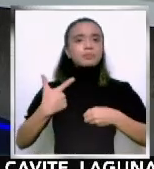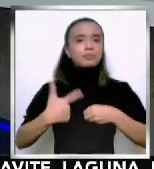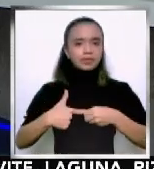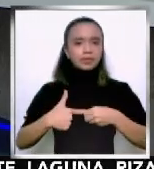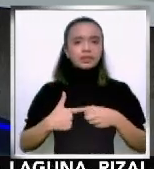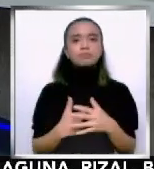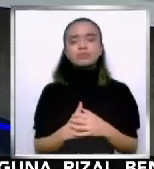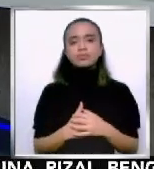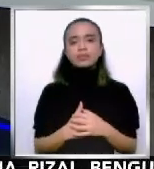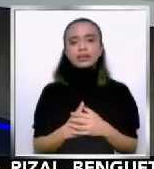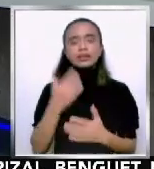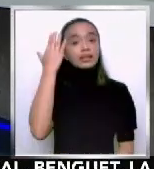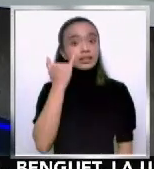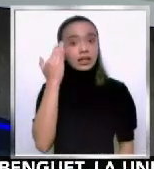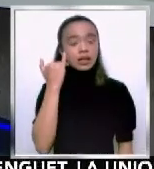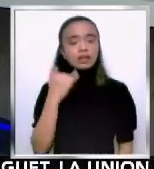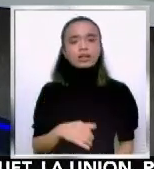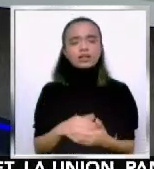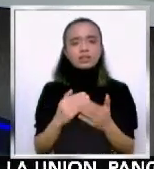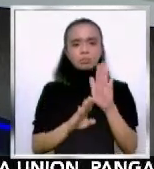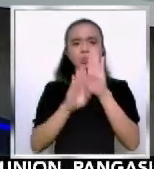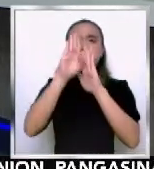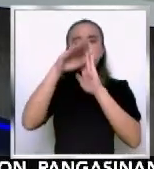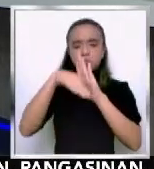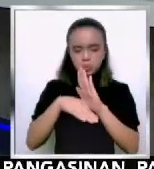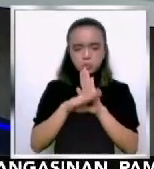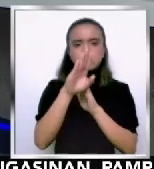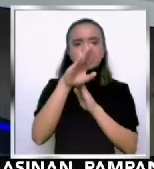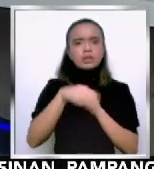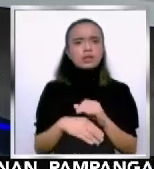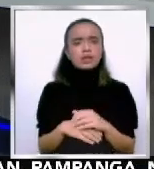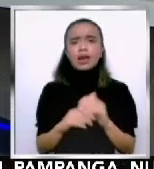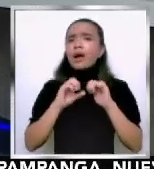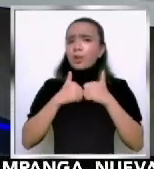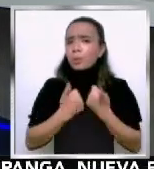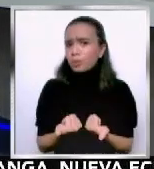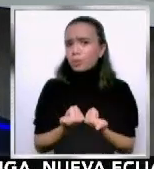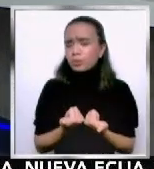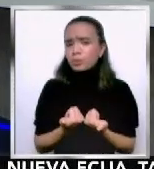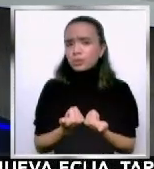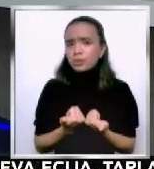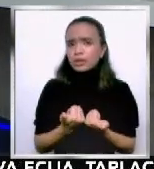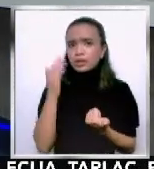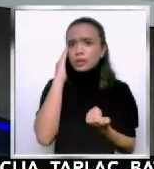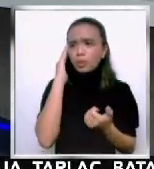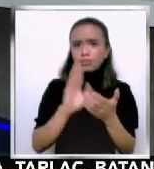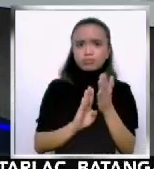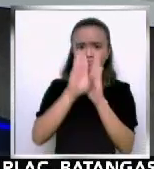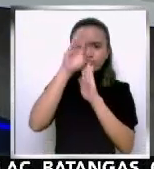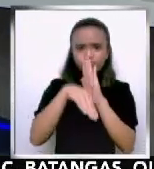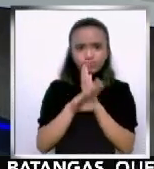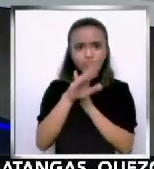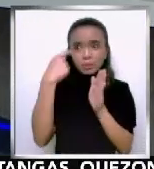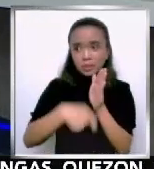langis. Dahil sa taas babang halaga nito, paano nga ba itinatakda ang presyo ng gasolina, ng